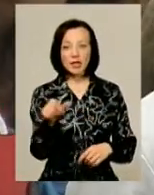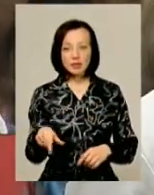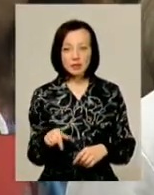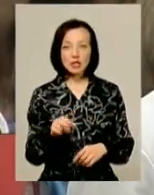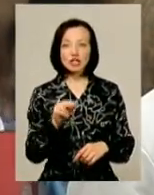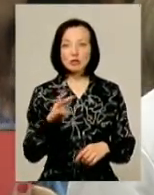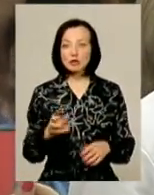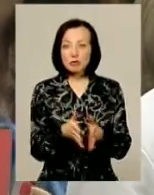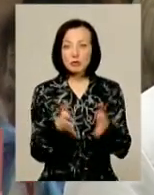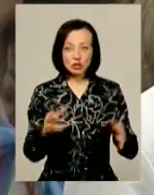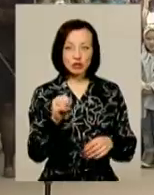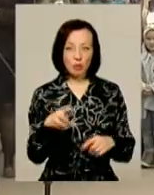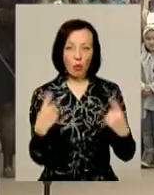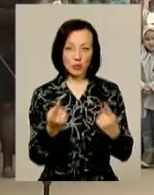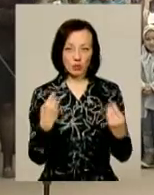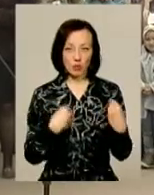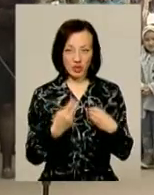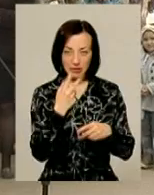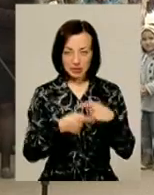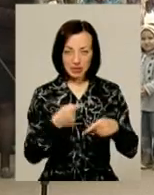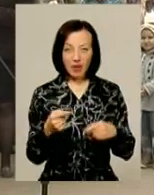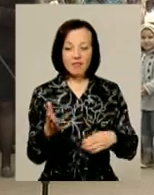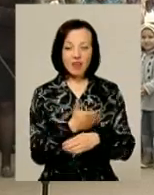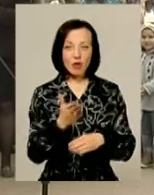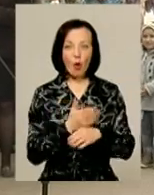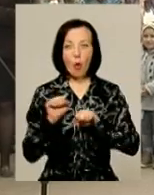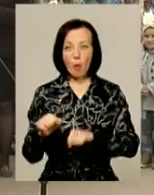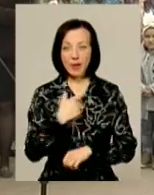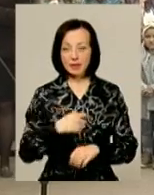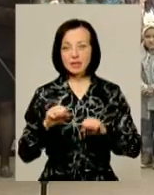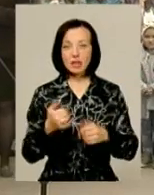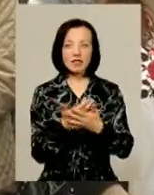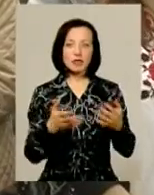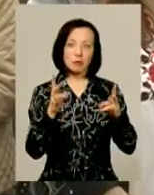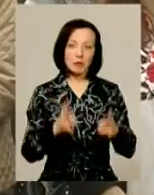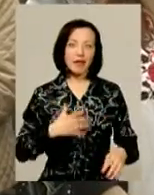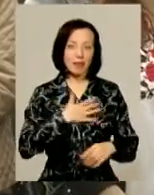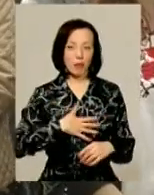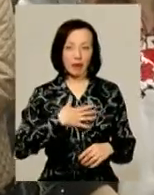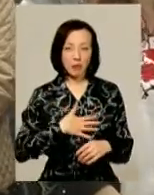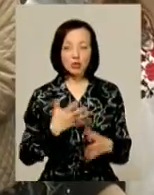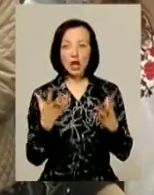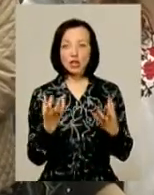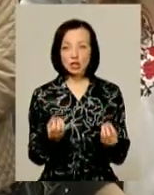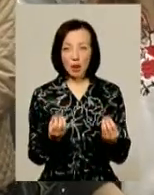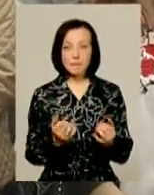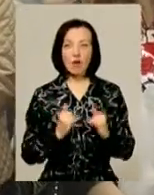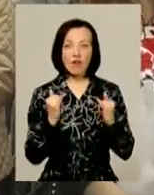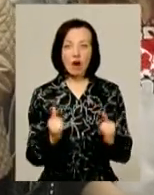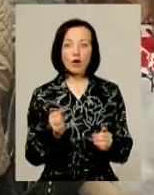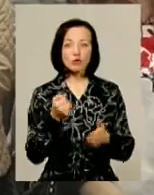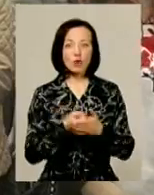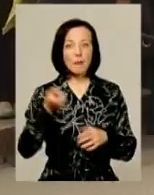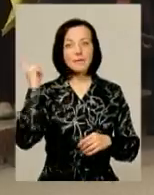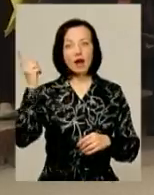чимось більшим, ніж просто традиційний одяг. Це власноруч виготовлений оберіг, котрий захищає від бід та неприємностей. А ще повага до прадідів